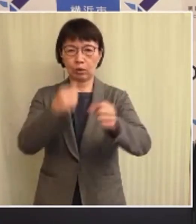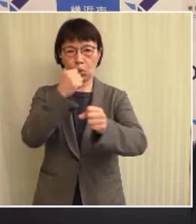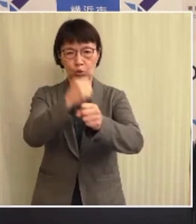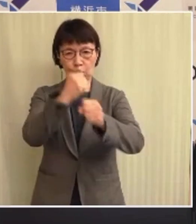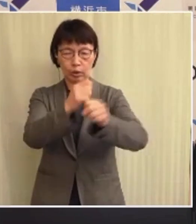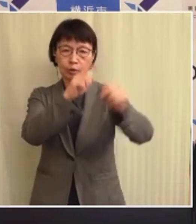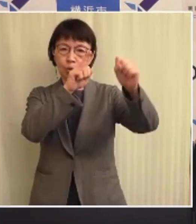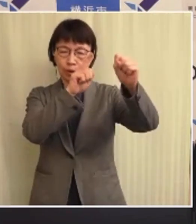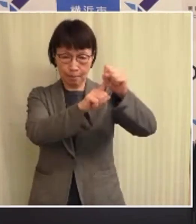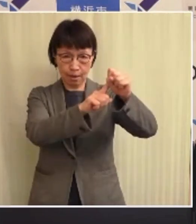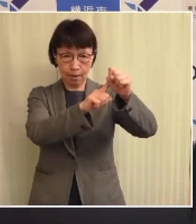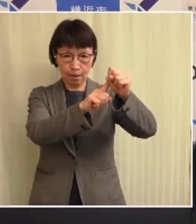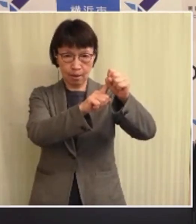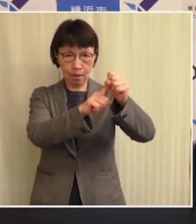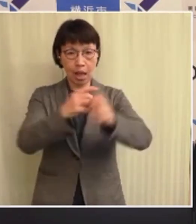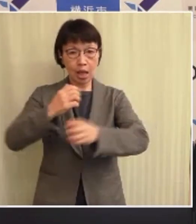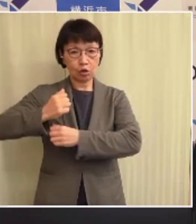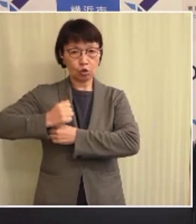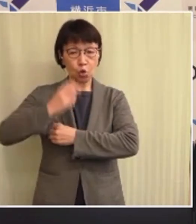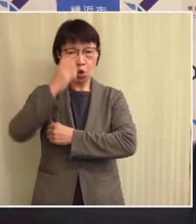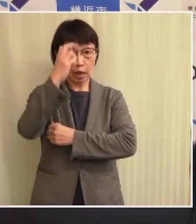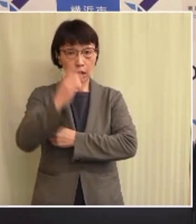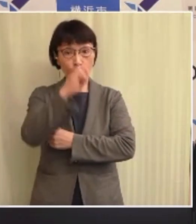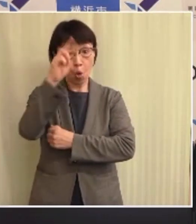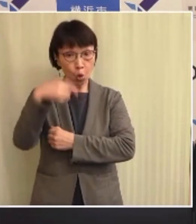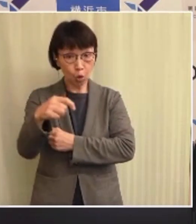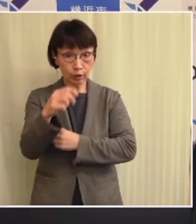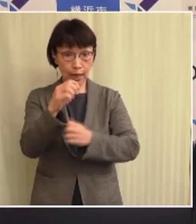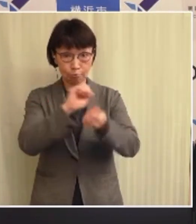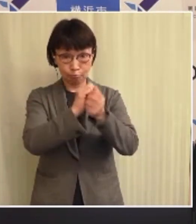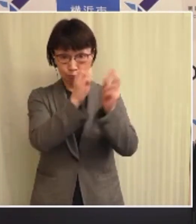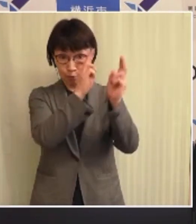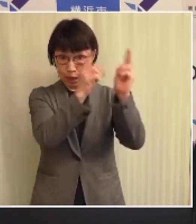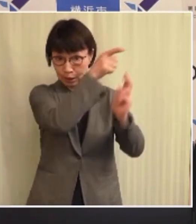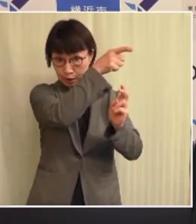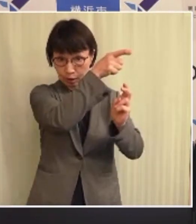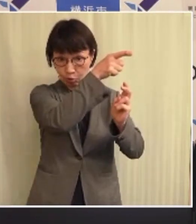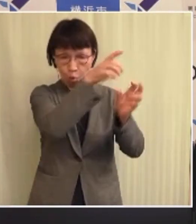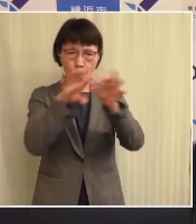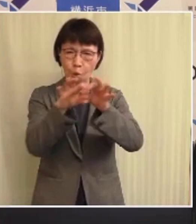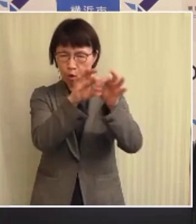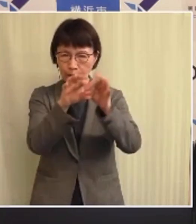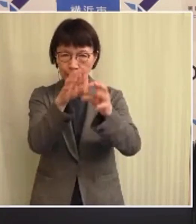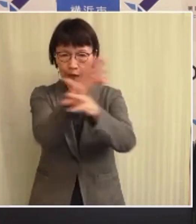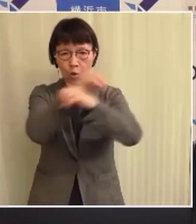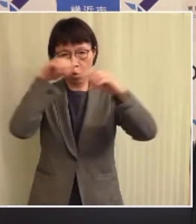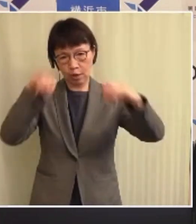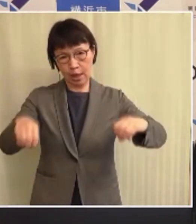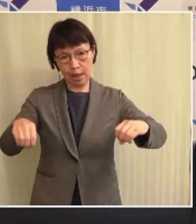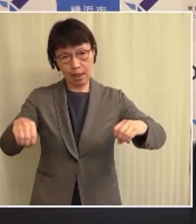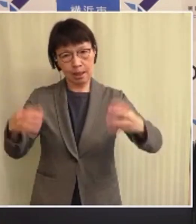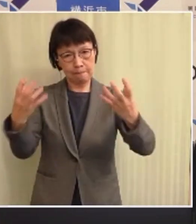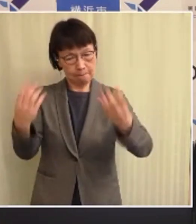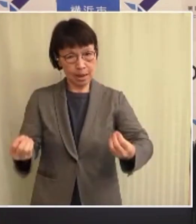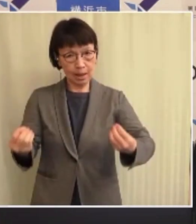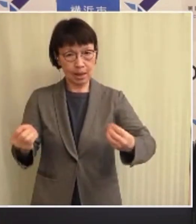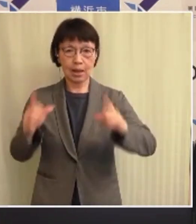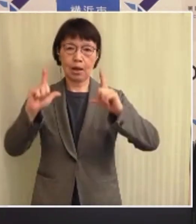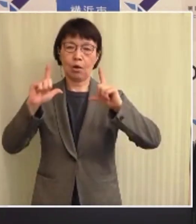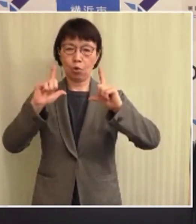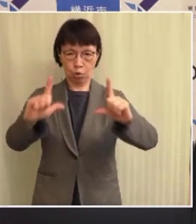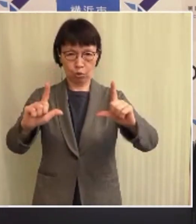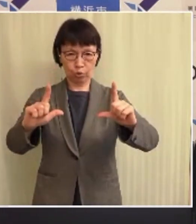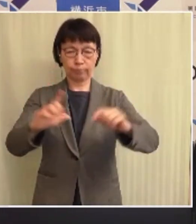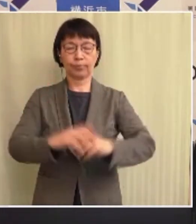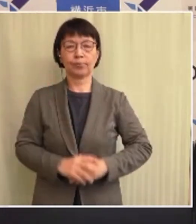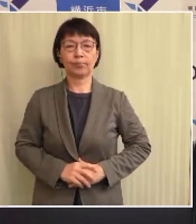に向けまして、相鉄ローゼンさんと連携協定を締結いたしましたので、ご報告をいた